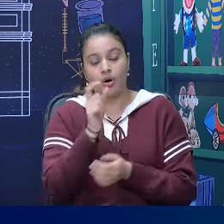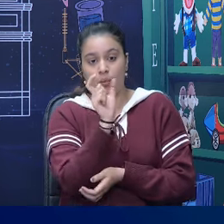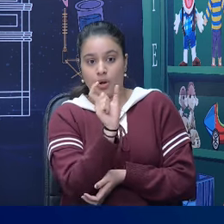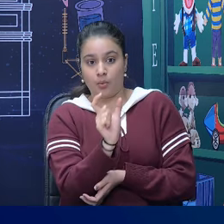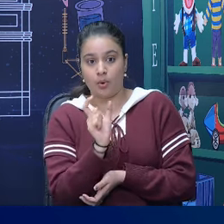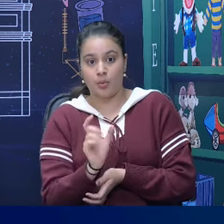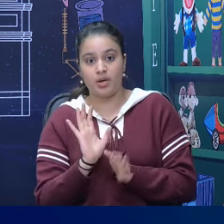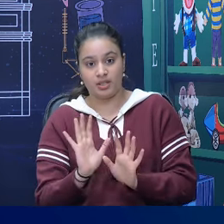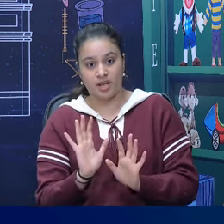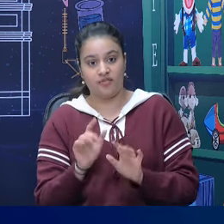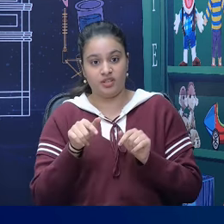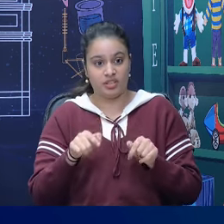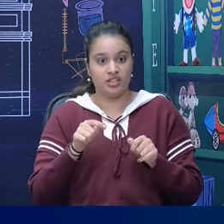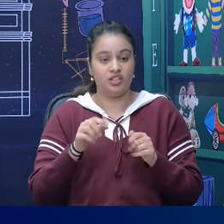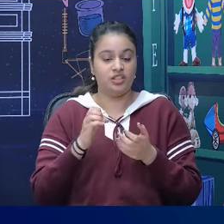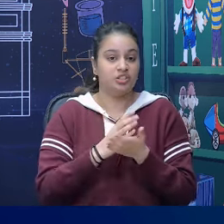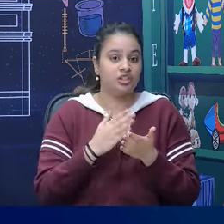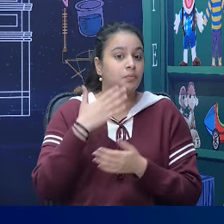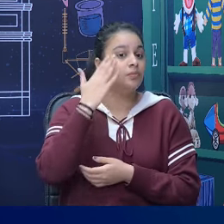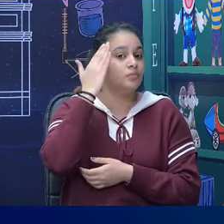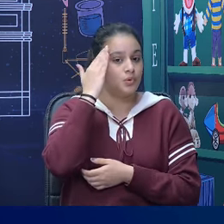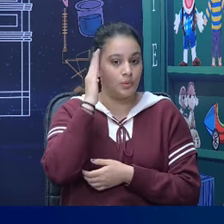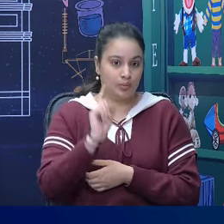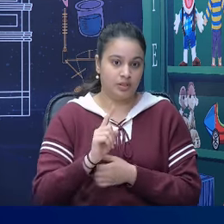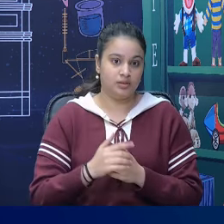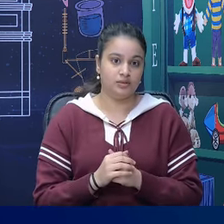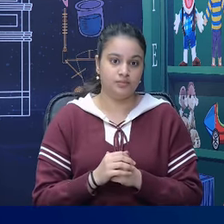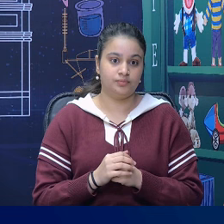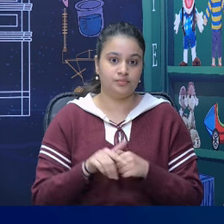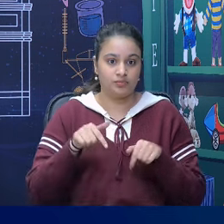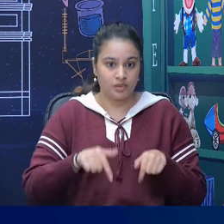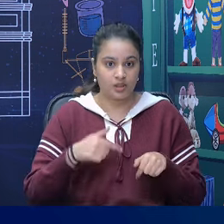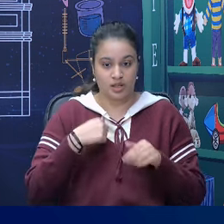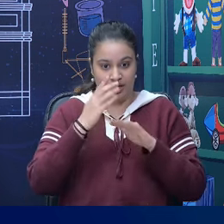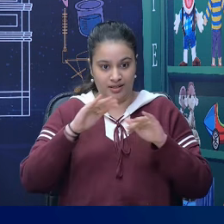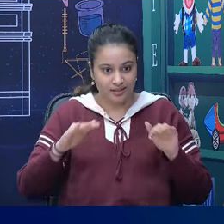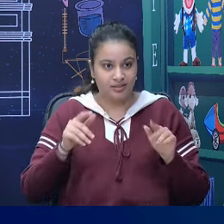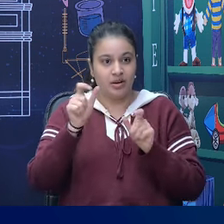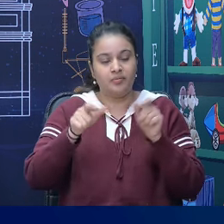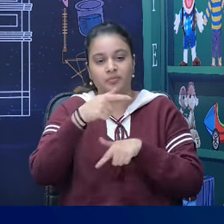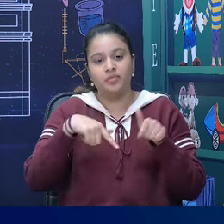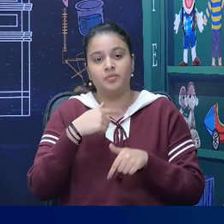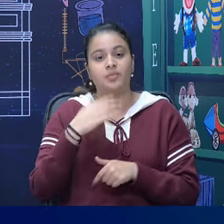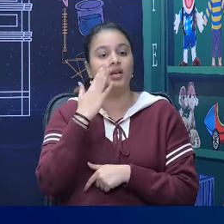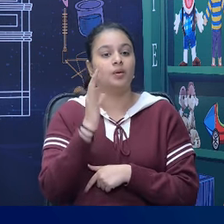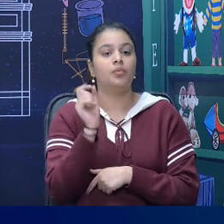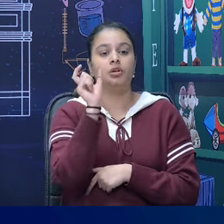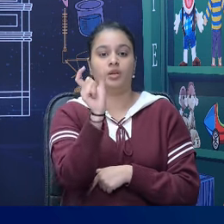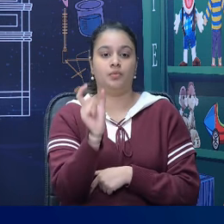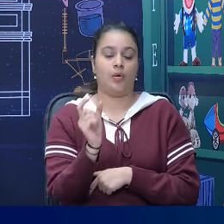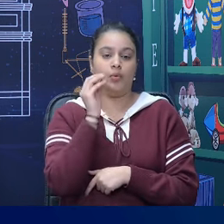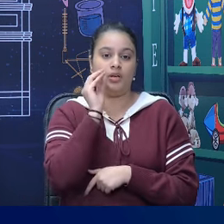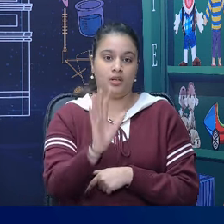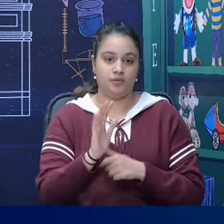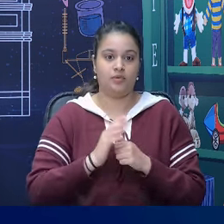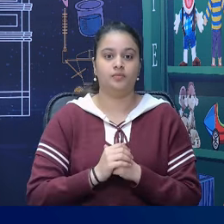हैं ऐसे शब्द जिनका ध्यान रखना बहुत जरूरी है तो हम चाहेंगे कि हम अपने दर्शकों को इन कीवर्ड्स के बारे में भी बता पाएं तो